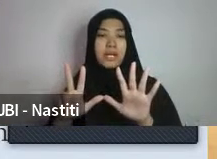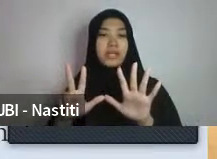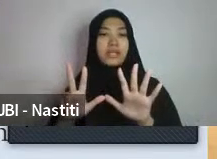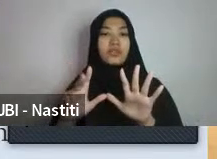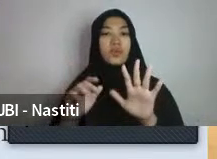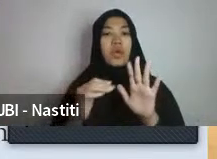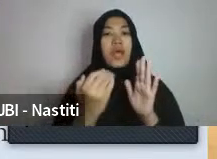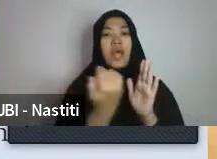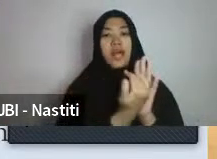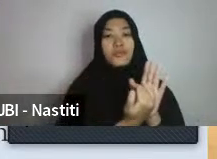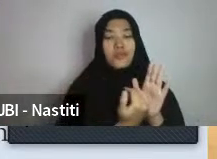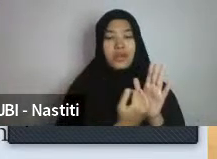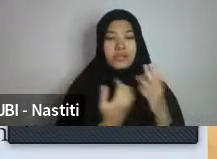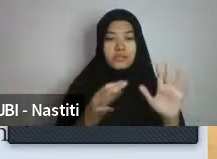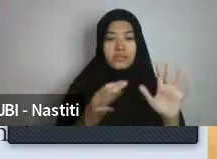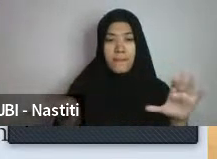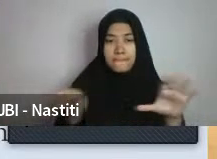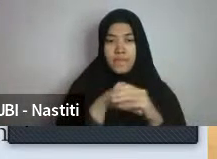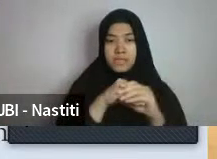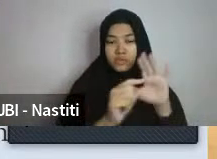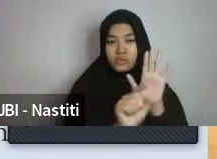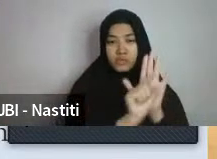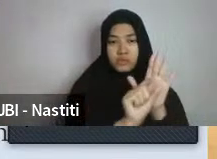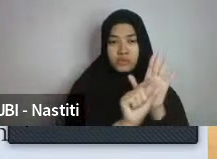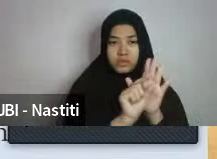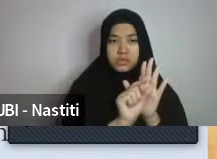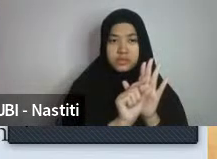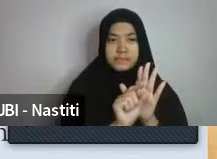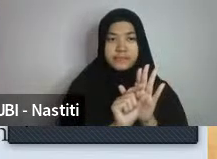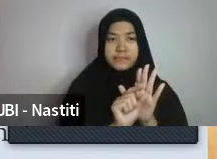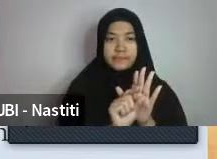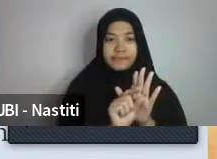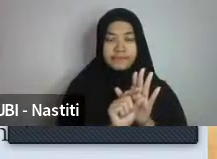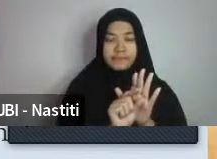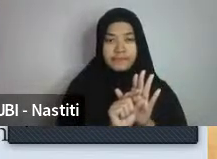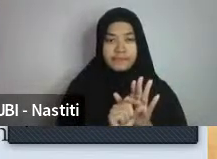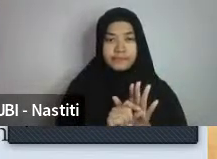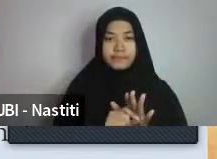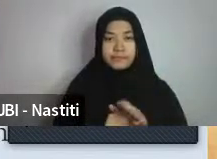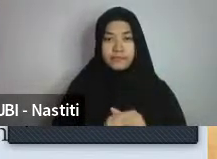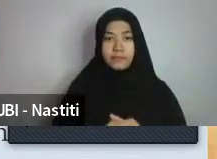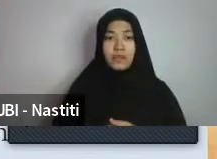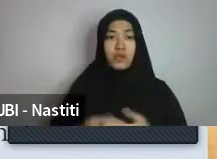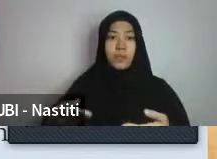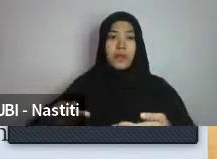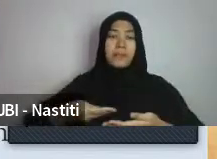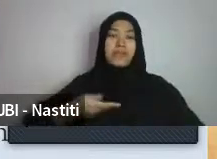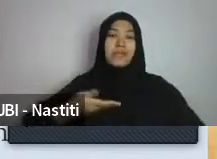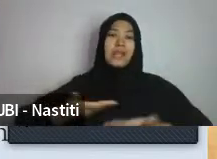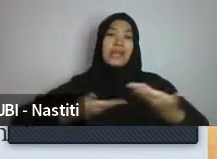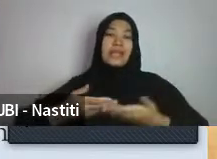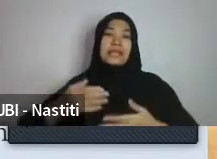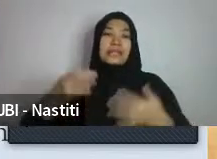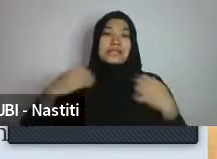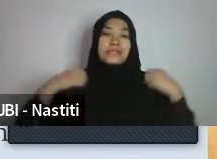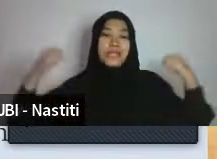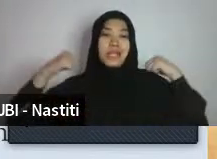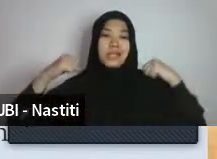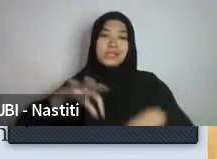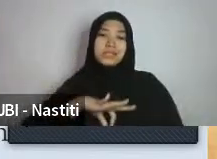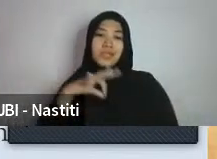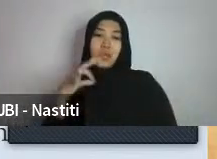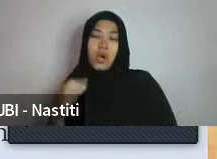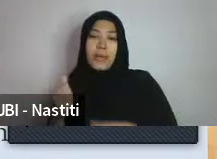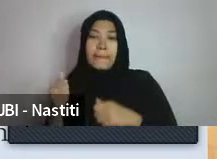tersebut. Ya, bagaimana harus mendapatkan pelayanan kesehatan yang mudah dijangkau, standar